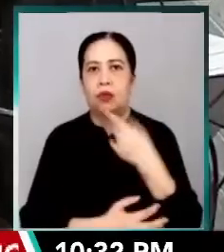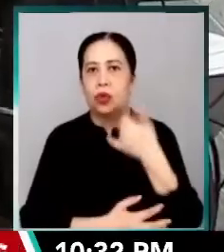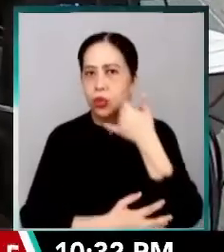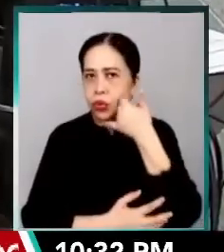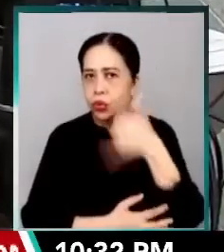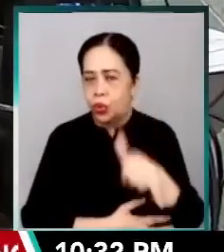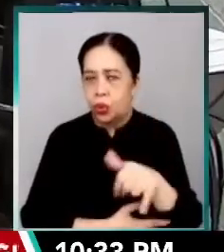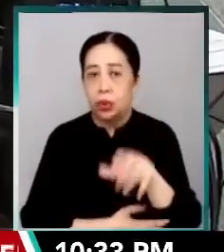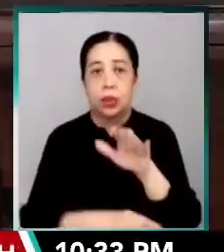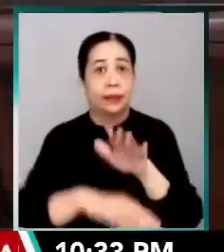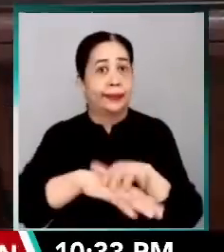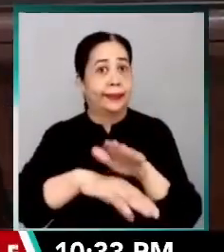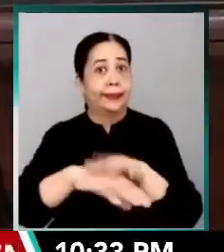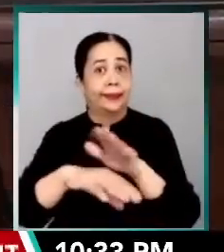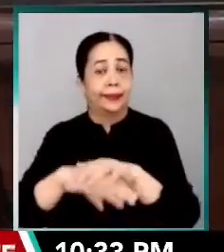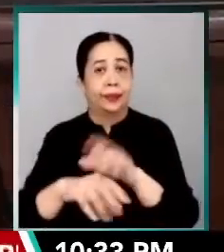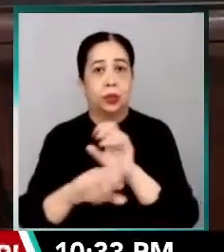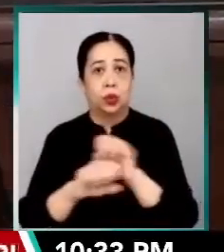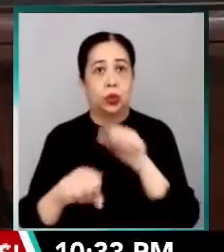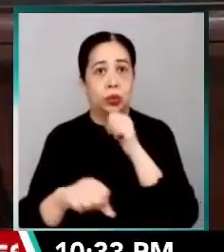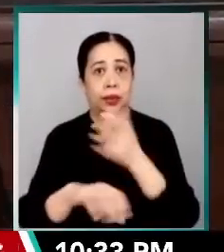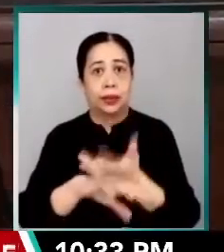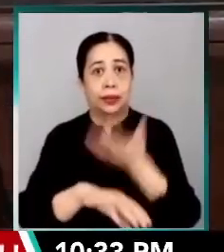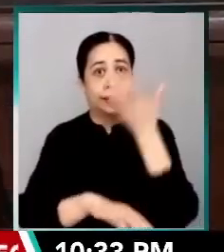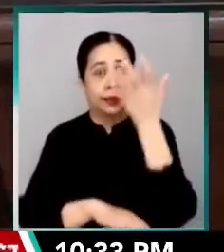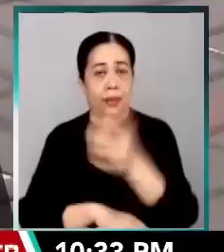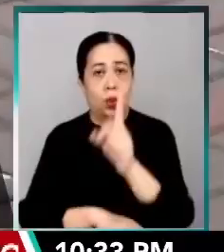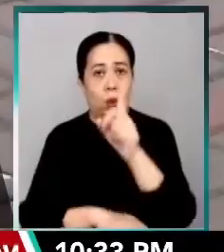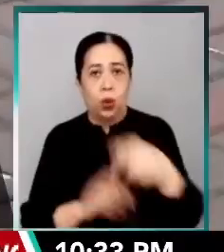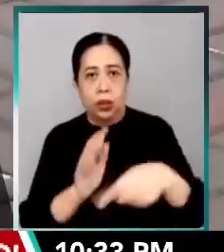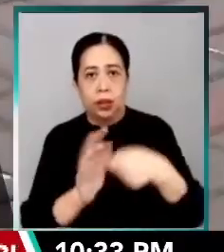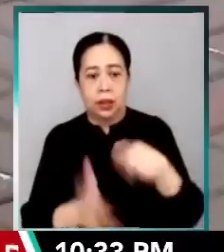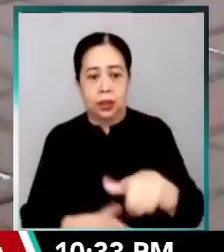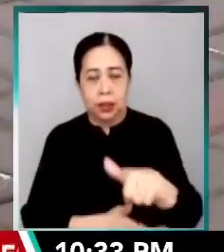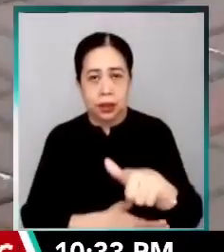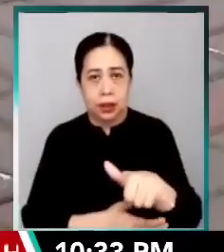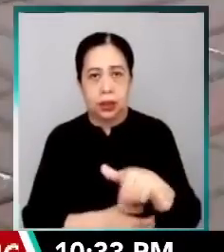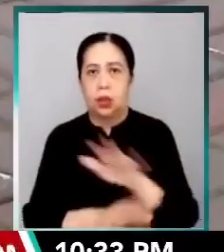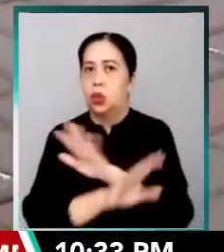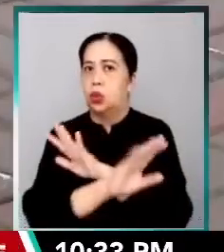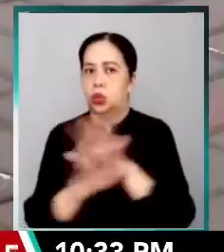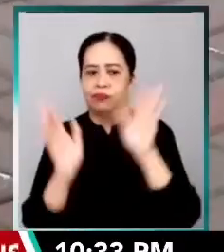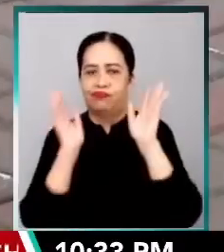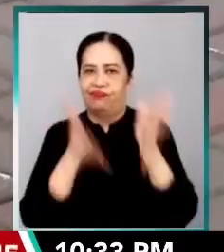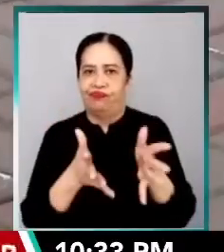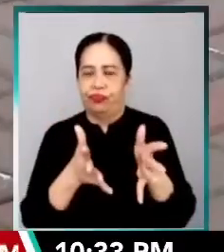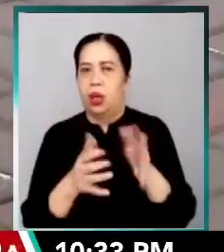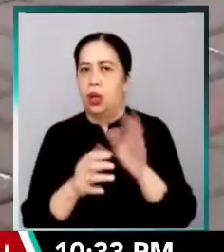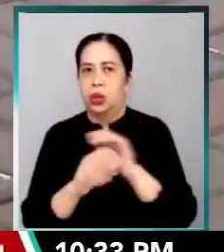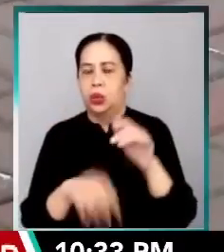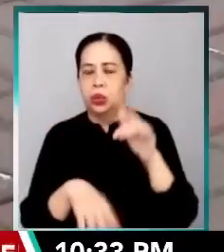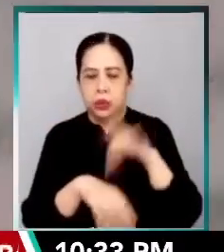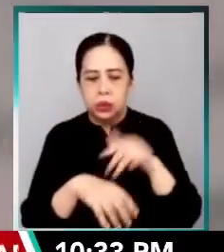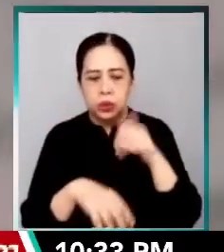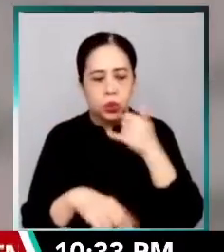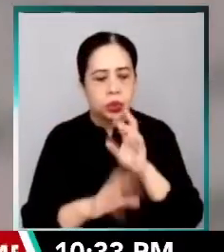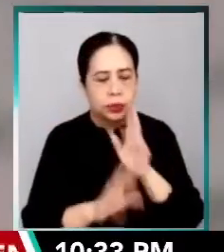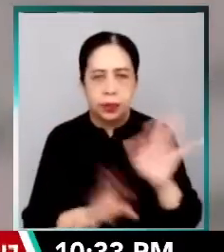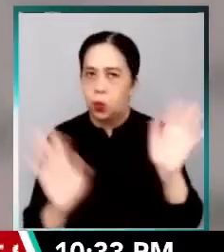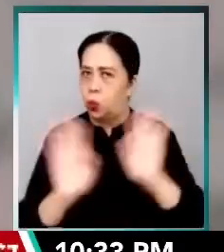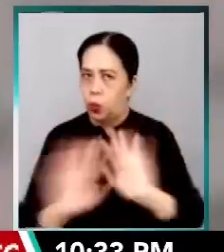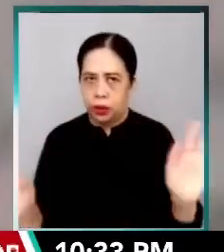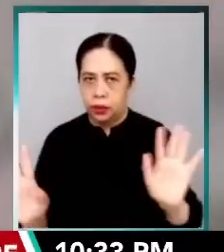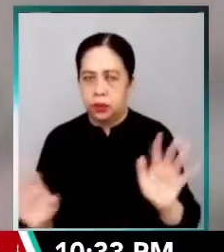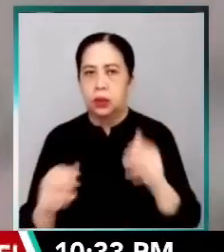ACG para di mabiktima ng One Ring Phone Scam ng phishing, huwag pansinin ang mga di kilalang numero hanggat maaari. Lalo